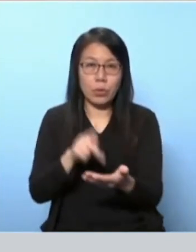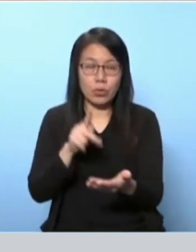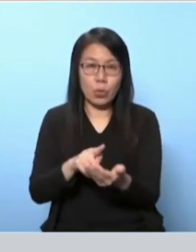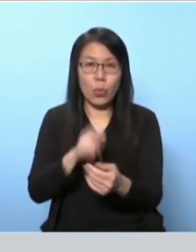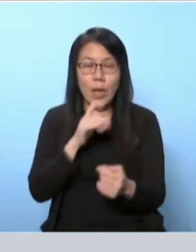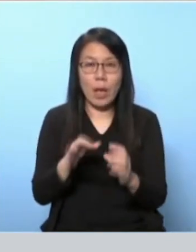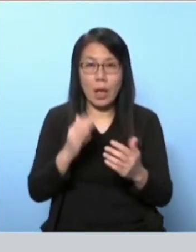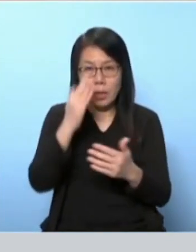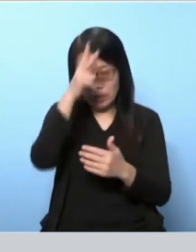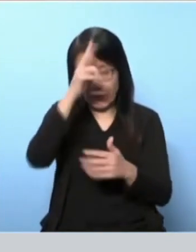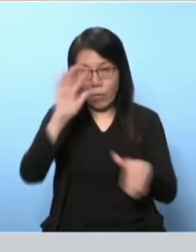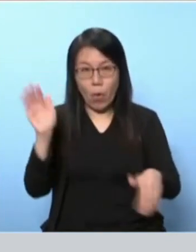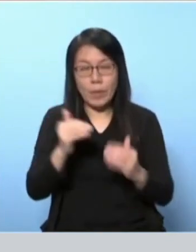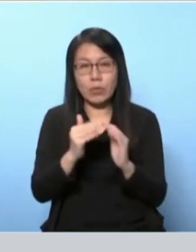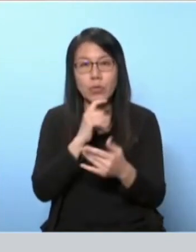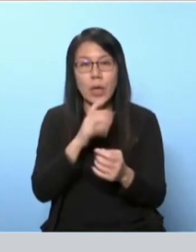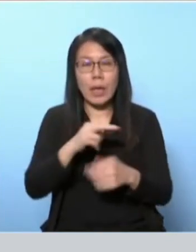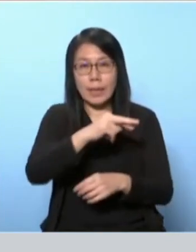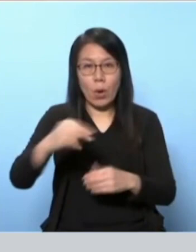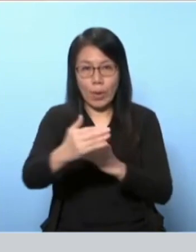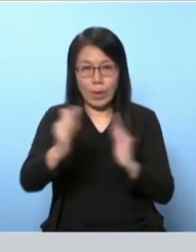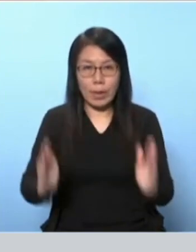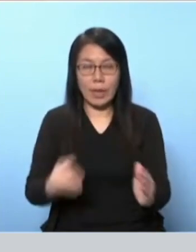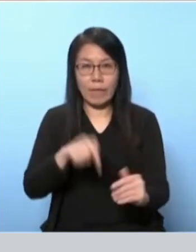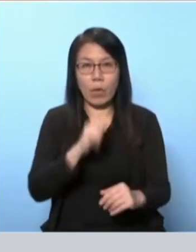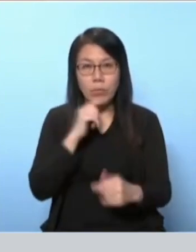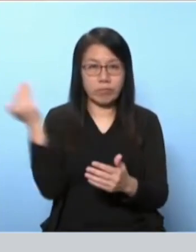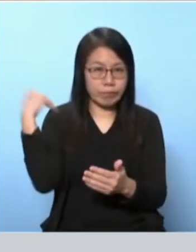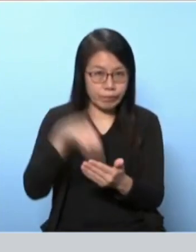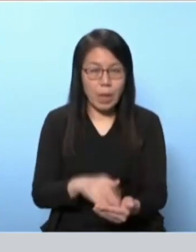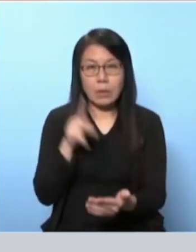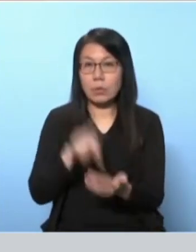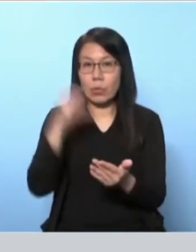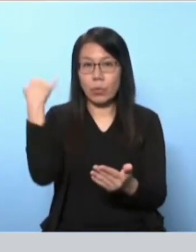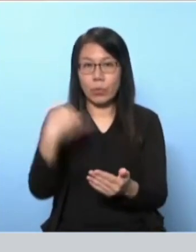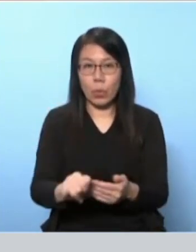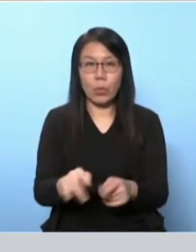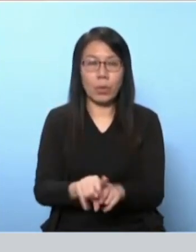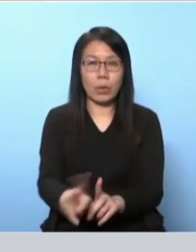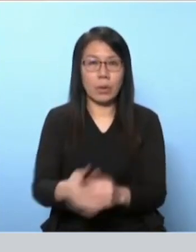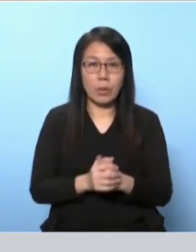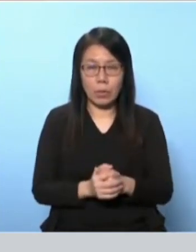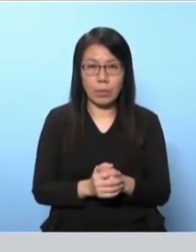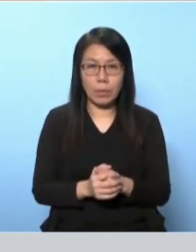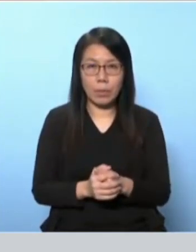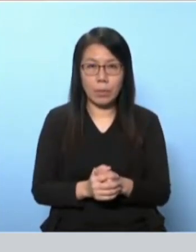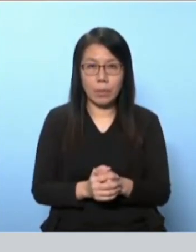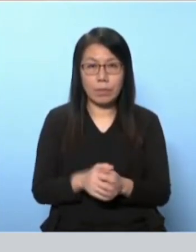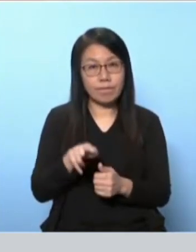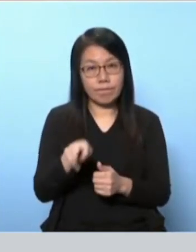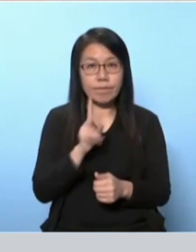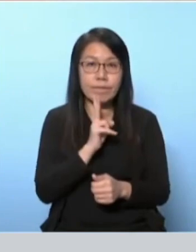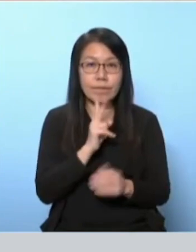個康文署嘅游泳場地咧，一路都係租唔到。咁其實呢啲咁